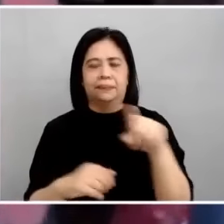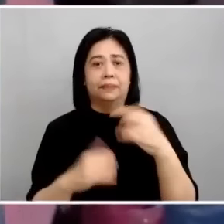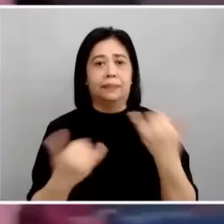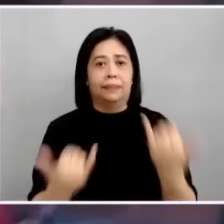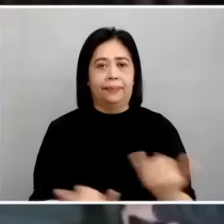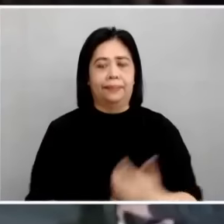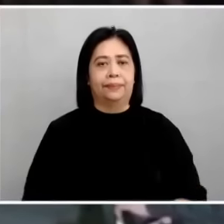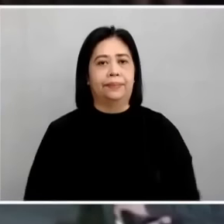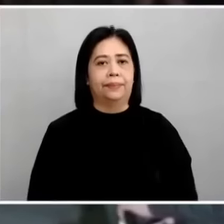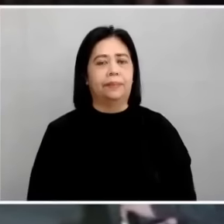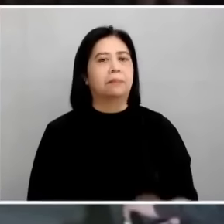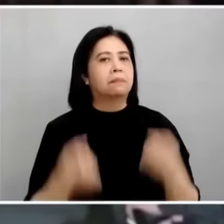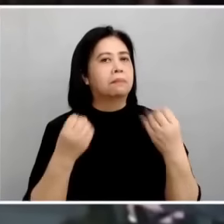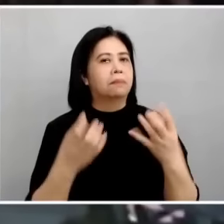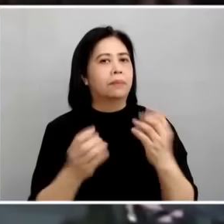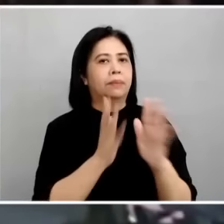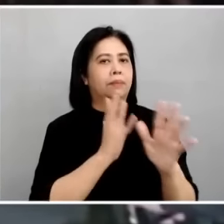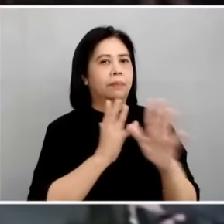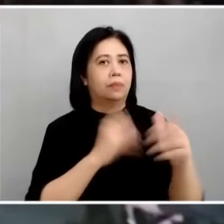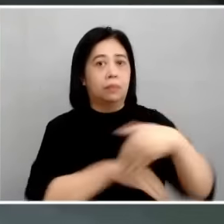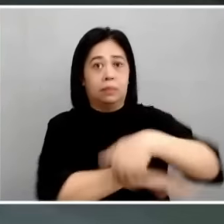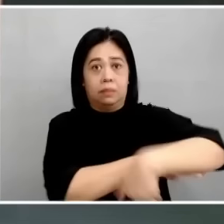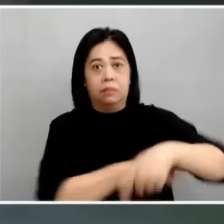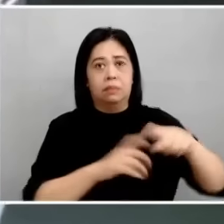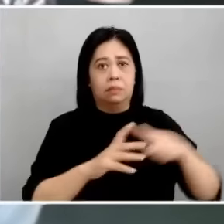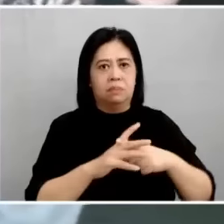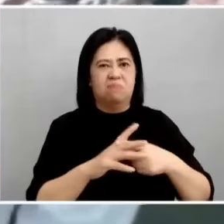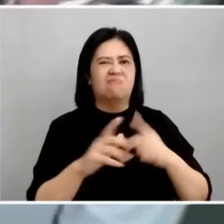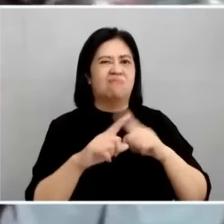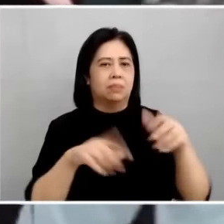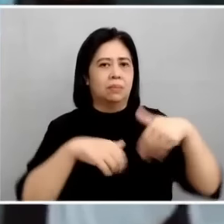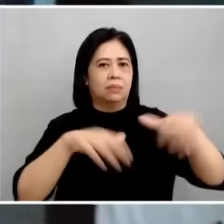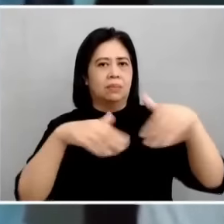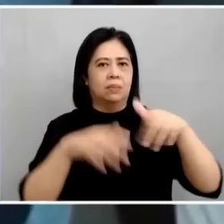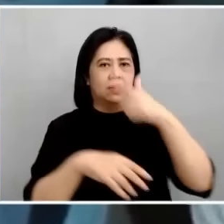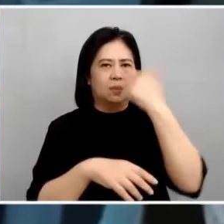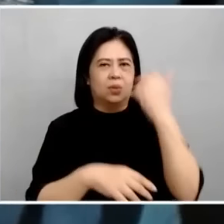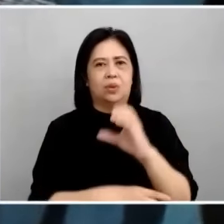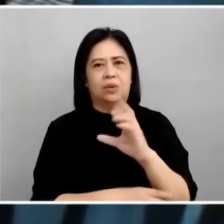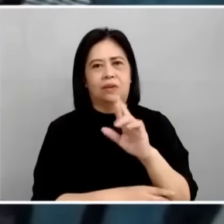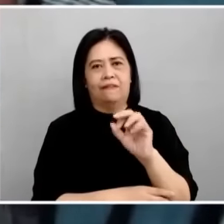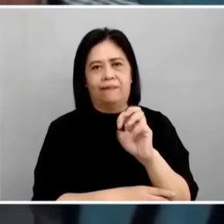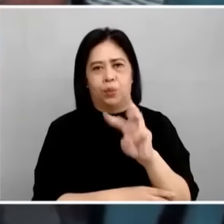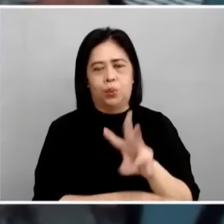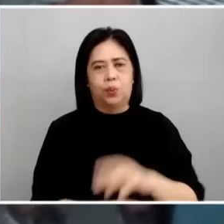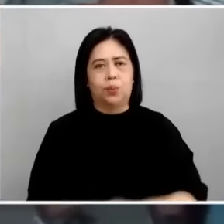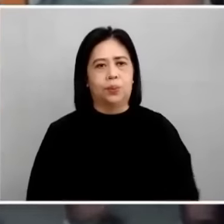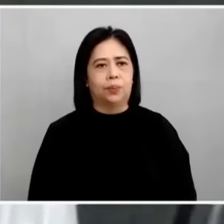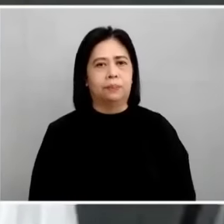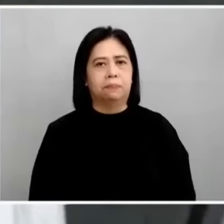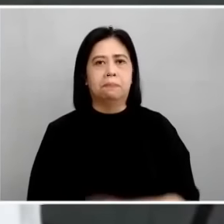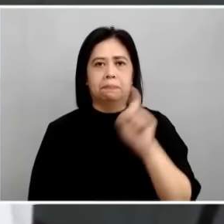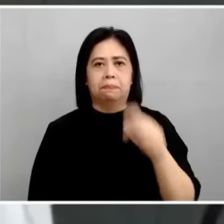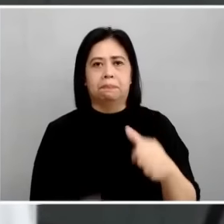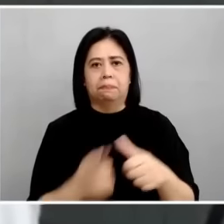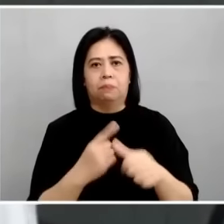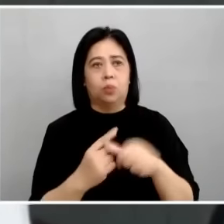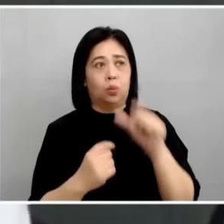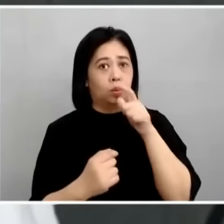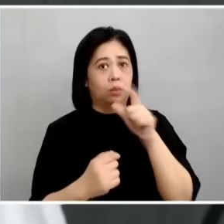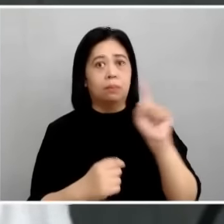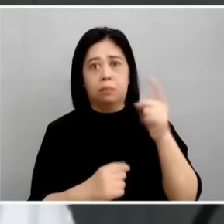araw. Marami ang pumila noong gabi pa lang pero pinaalis ng mga pulis dahil sa curfew. Dapat mauna po talaga yung mga nauna